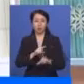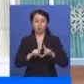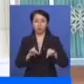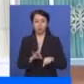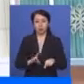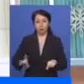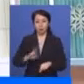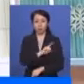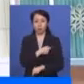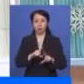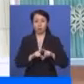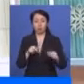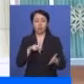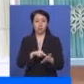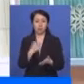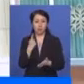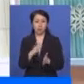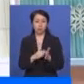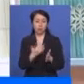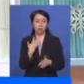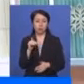районных больницах. Тариф за один выезд